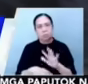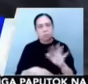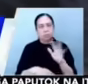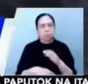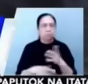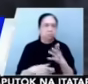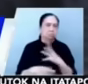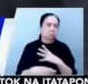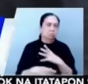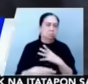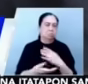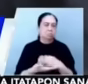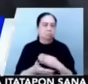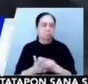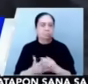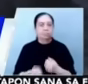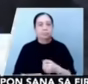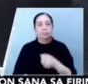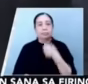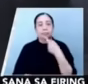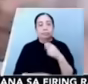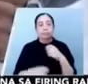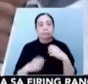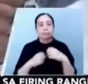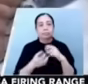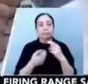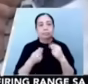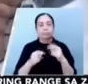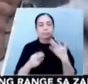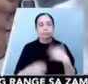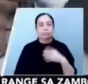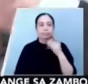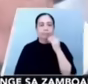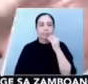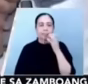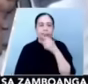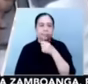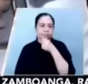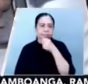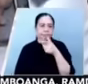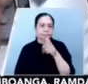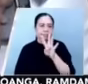Para sa GMA Integrated News, Darlene Kai, nakatutok, 24 oras.